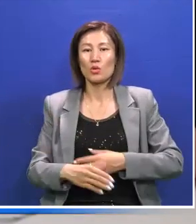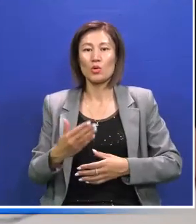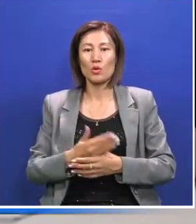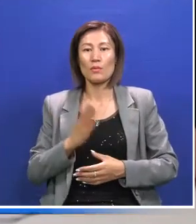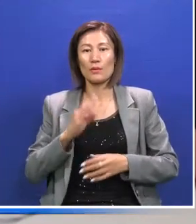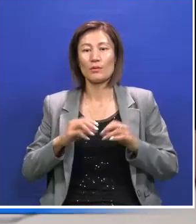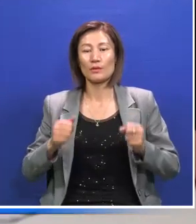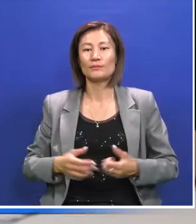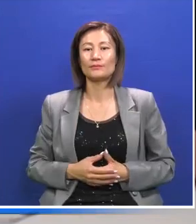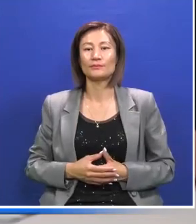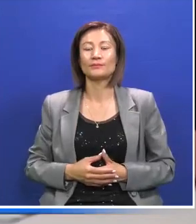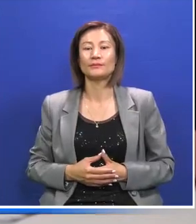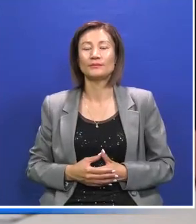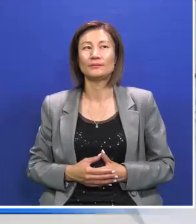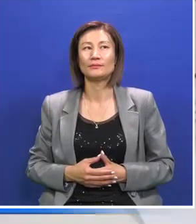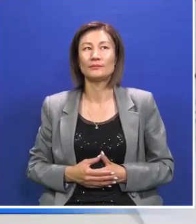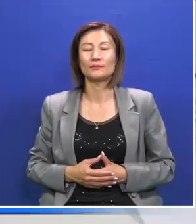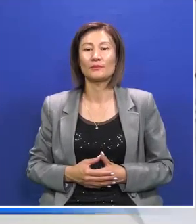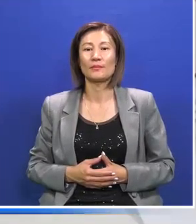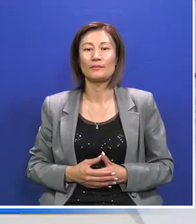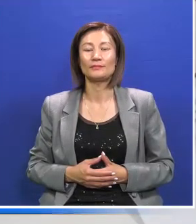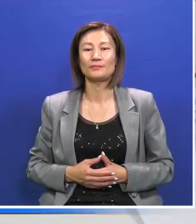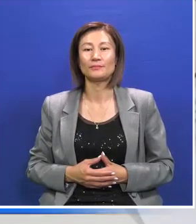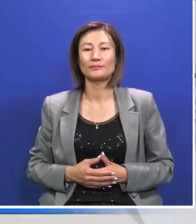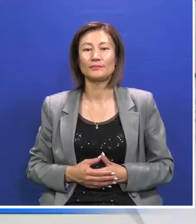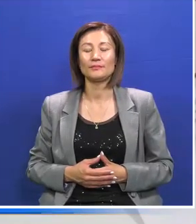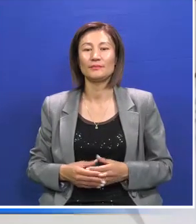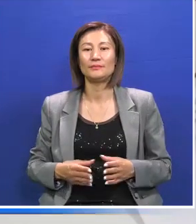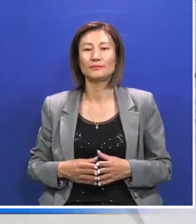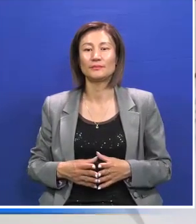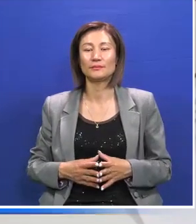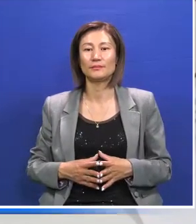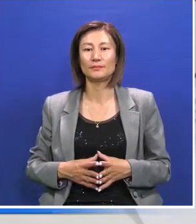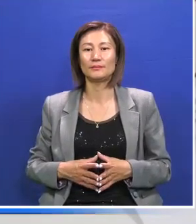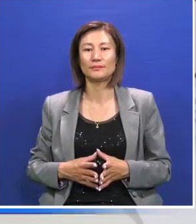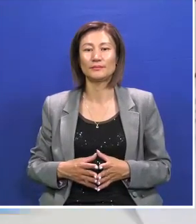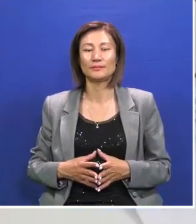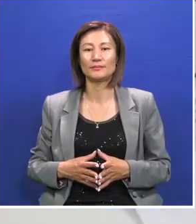шешілмек. Салтанат Рысенбек, Нұрқанат Жарылқап, Айғақ телеарнасының жаңалықтар қызметі.